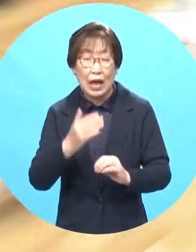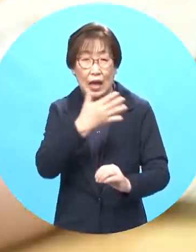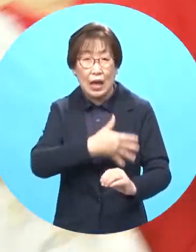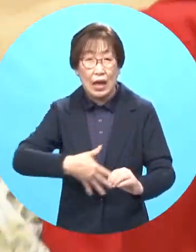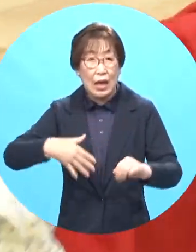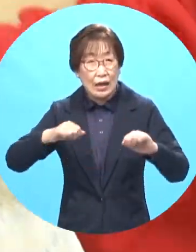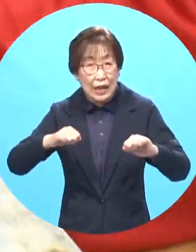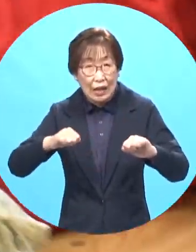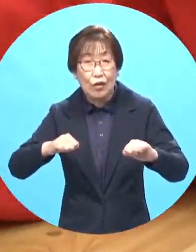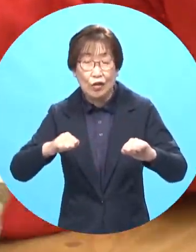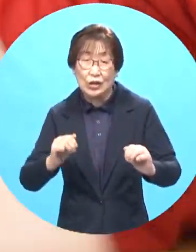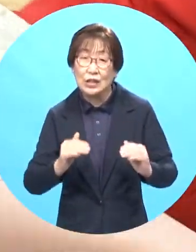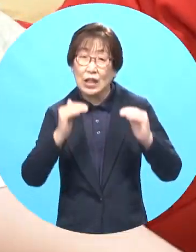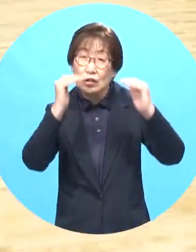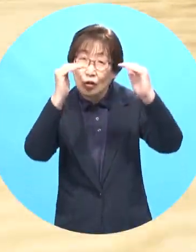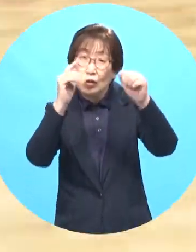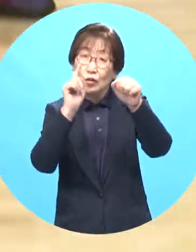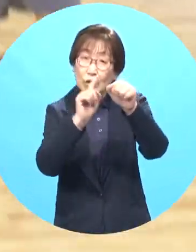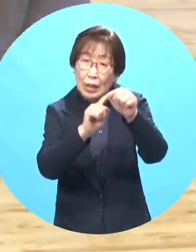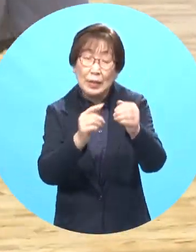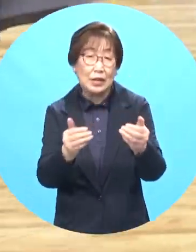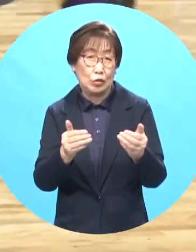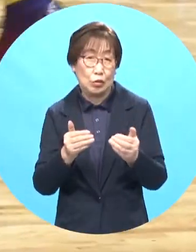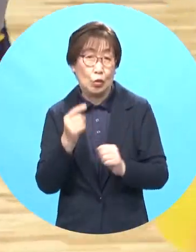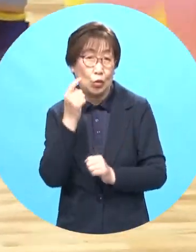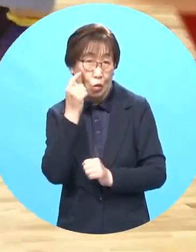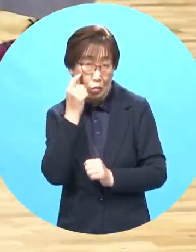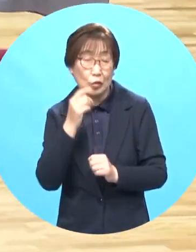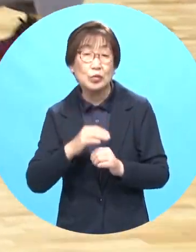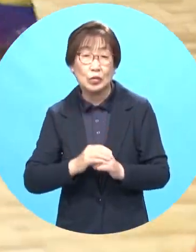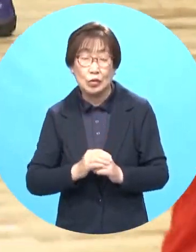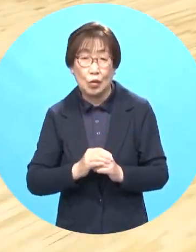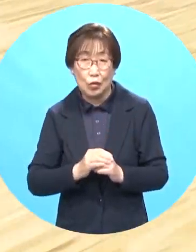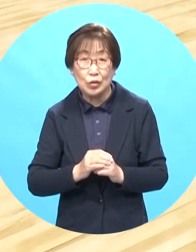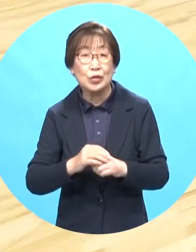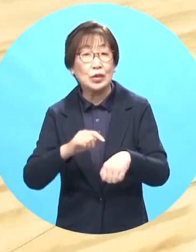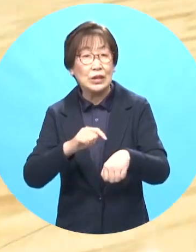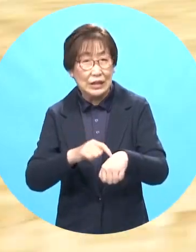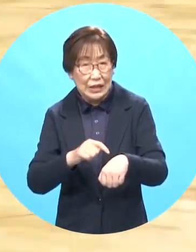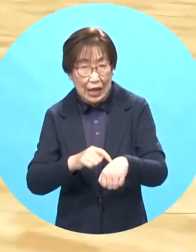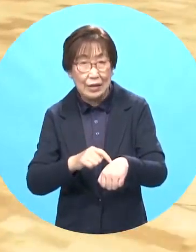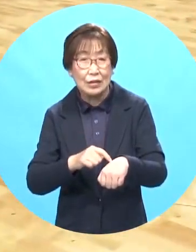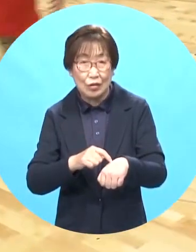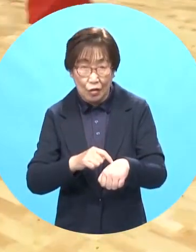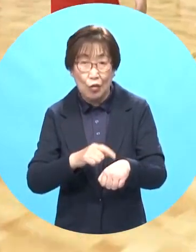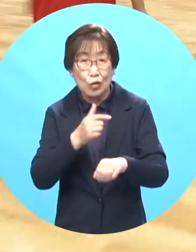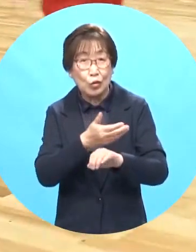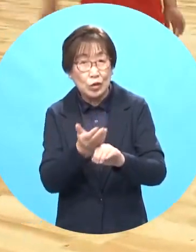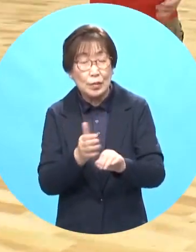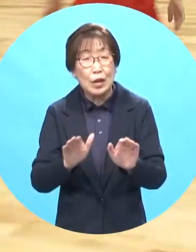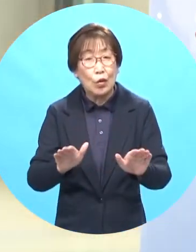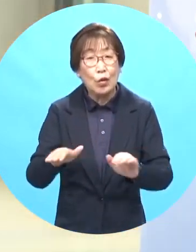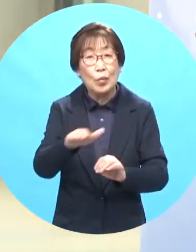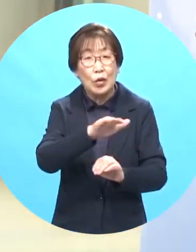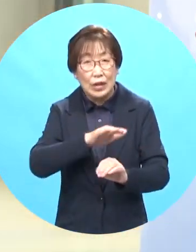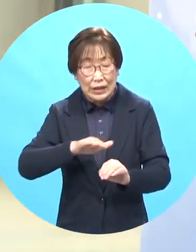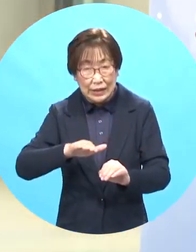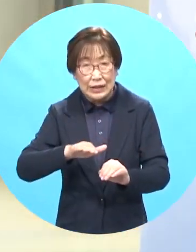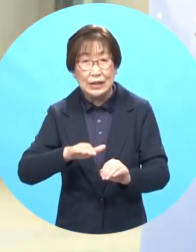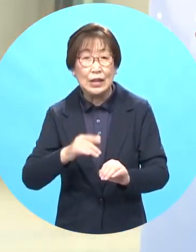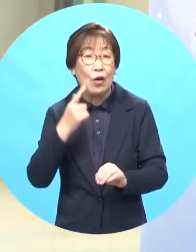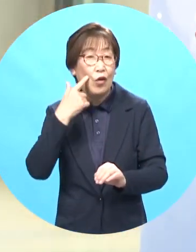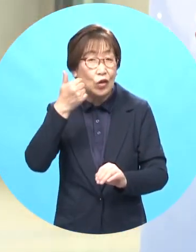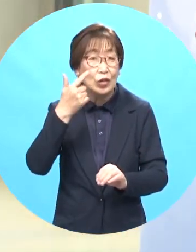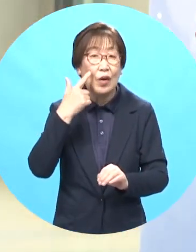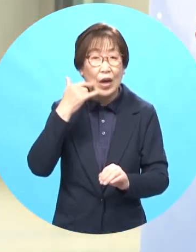健康に成長していくためには必要だと思いますし、そういう時間をねやっぱりできれば徳島の子どもたちにもお父さんお母さんにも作って